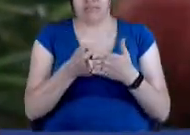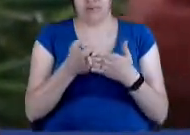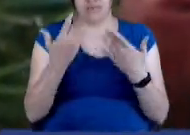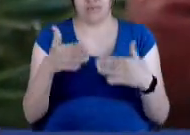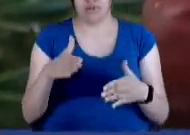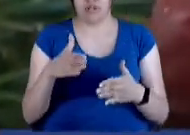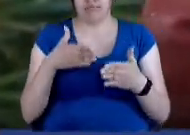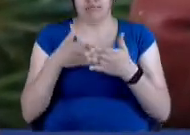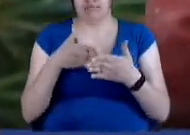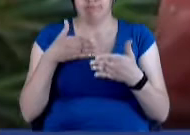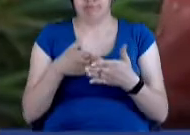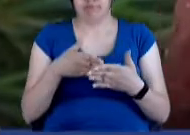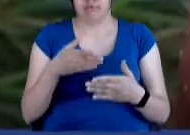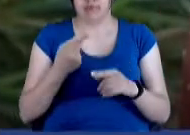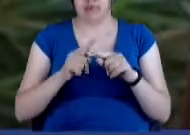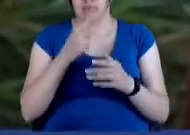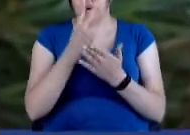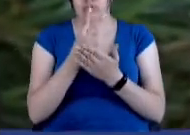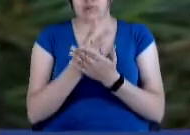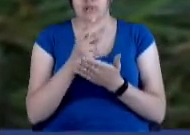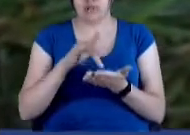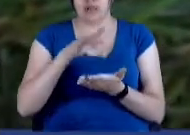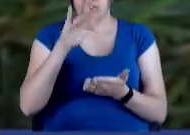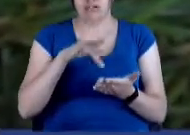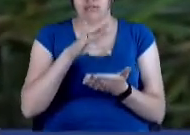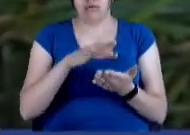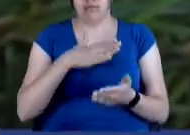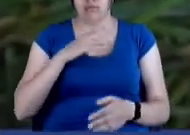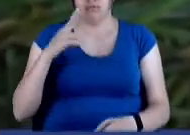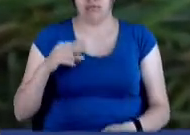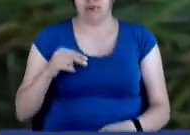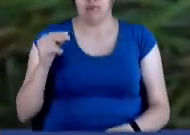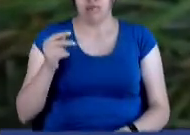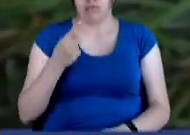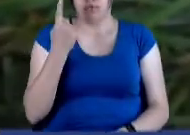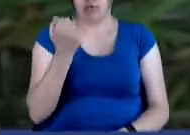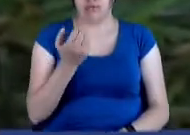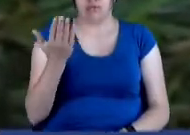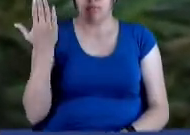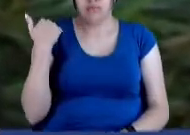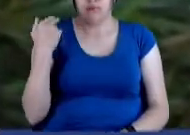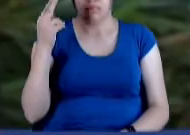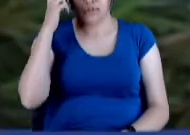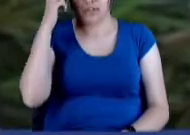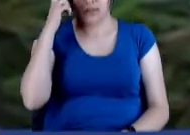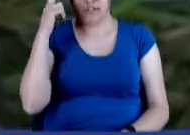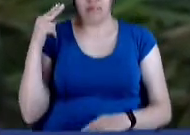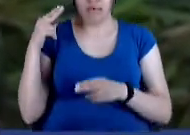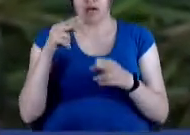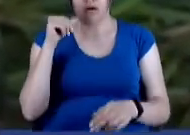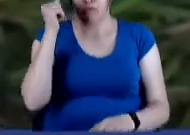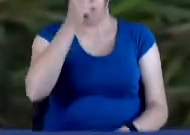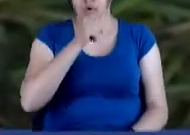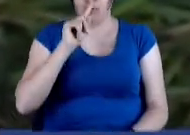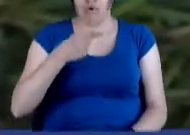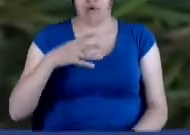центр міста. Я думаю, це показатель. У мене дочка приїхала неділю назад з Києва. Год не була, тому що